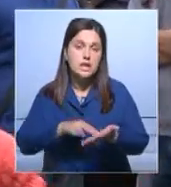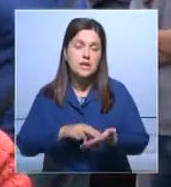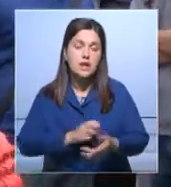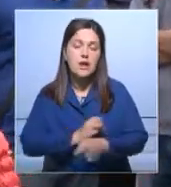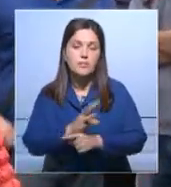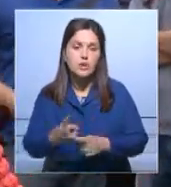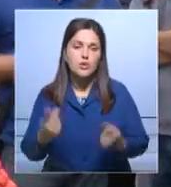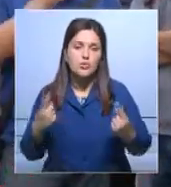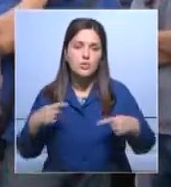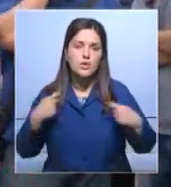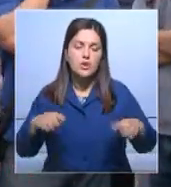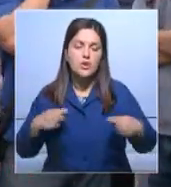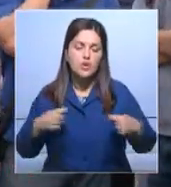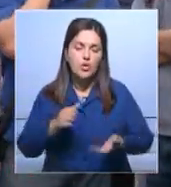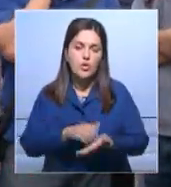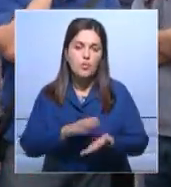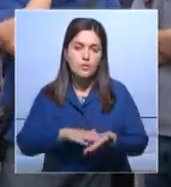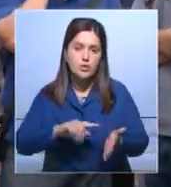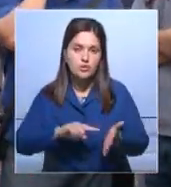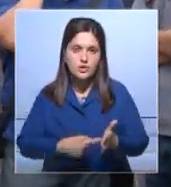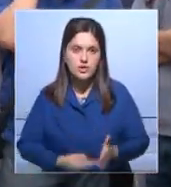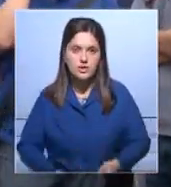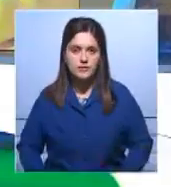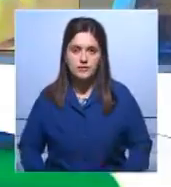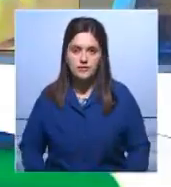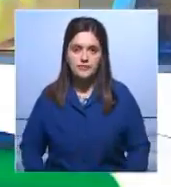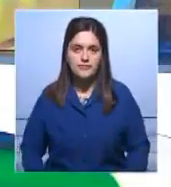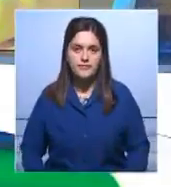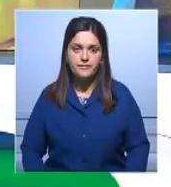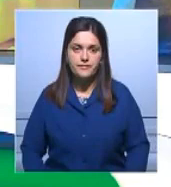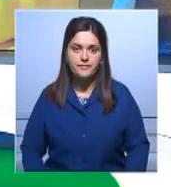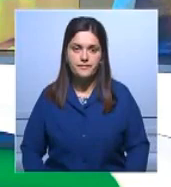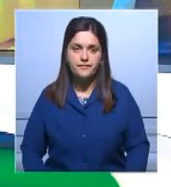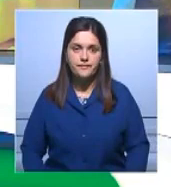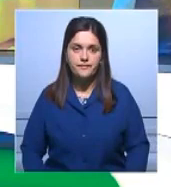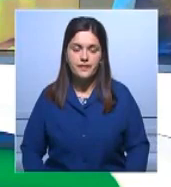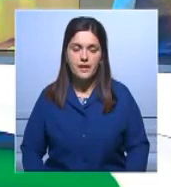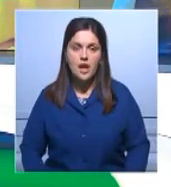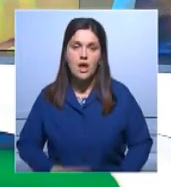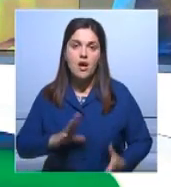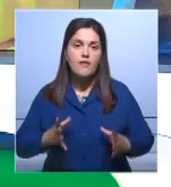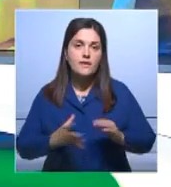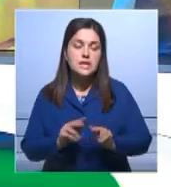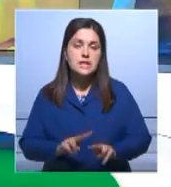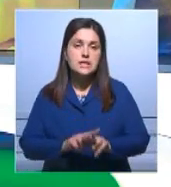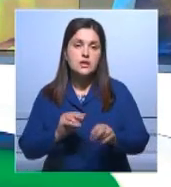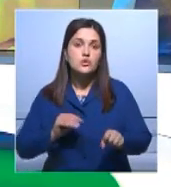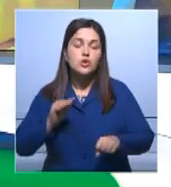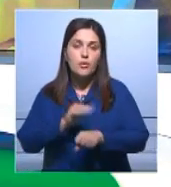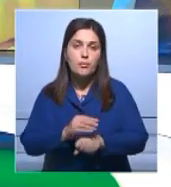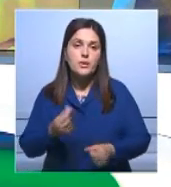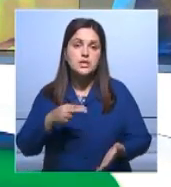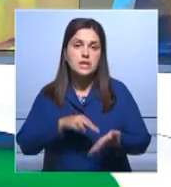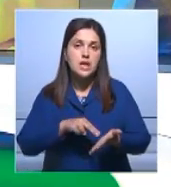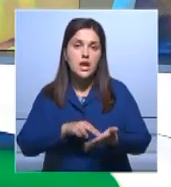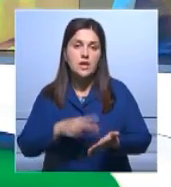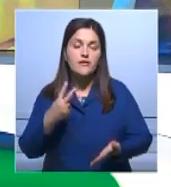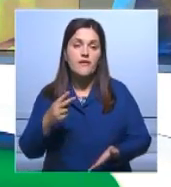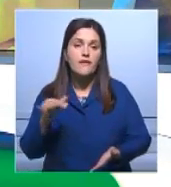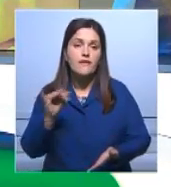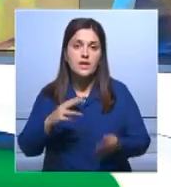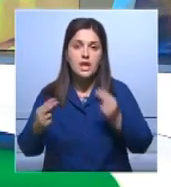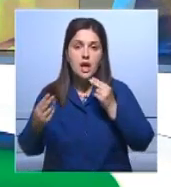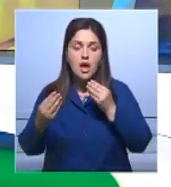крупные оптовые и розничные точки. В целом в столице повысили цены на более чем 20